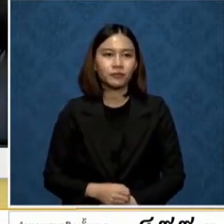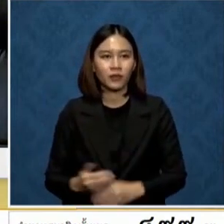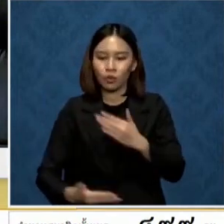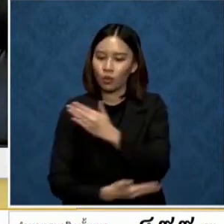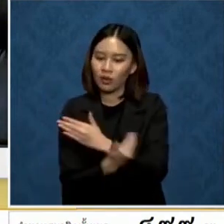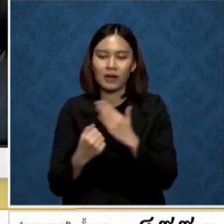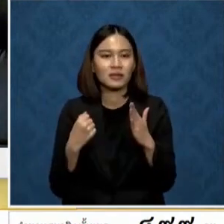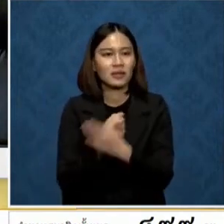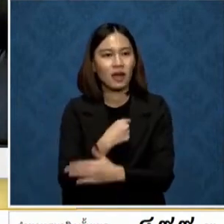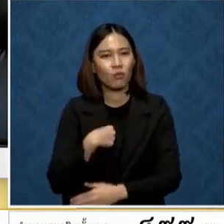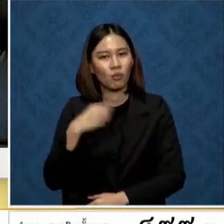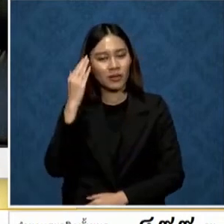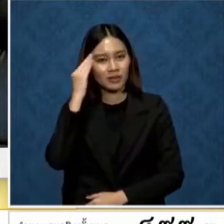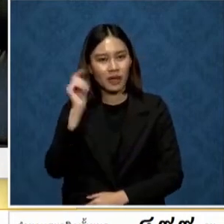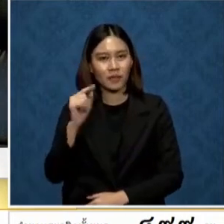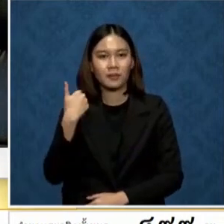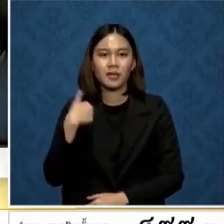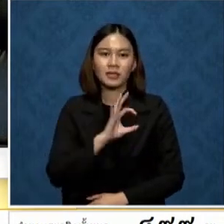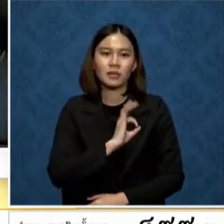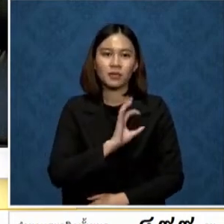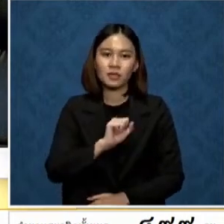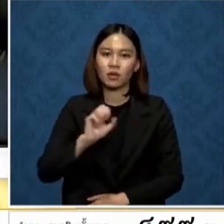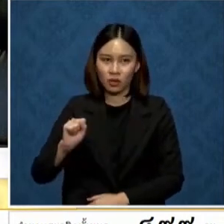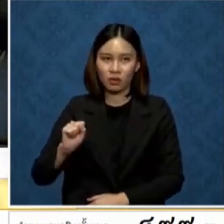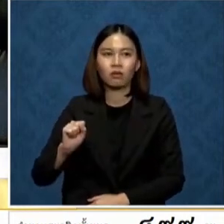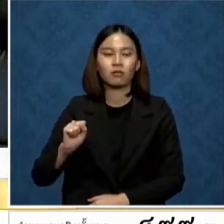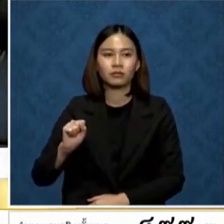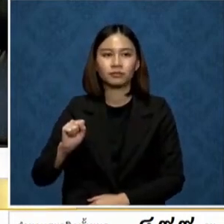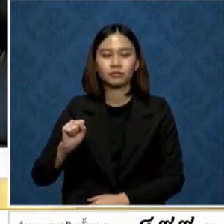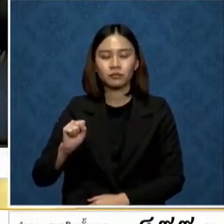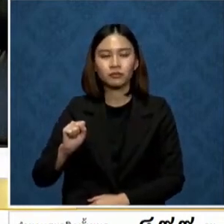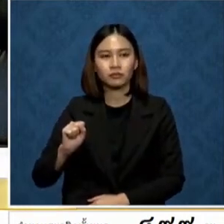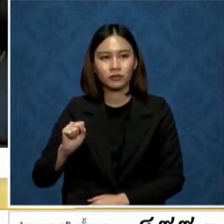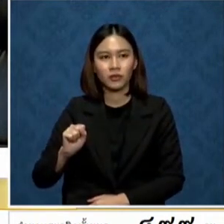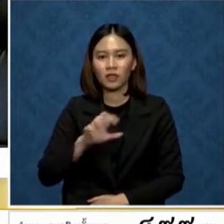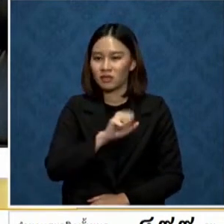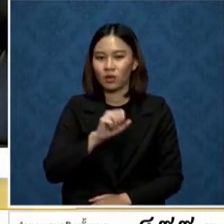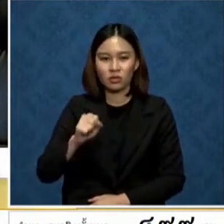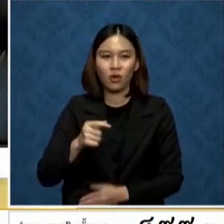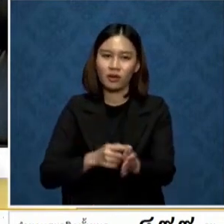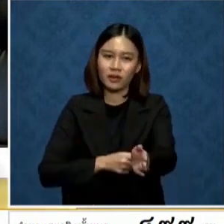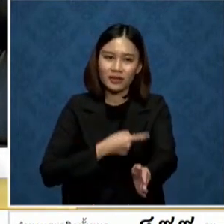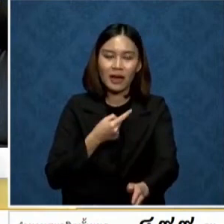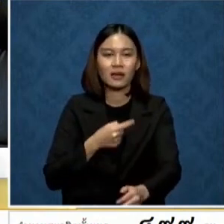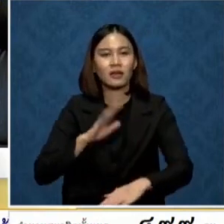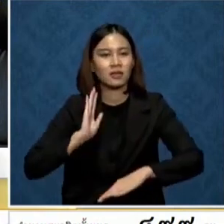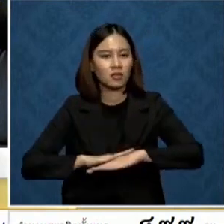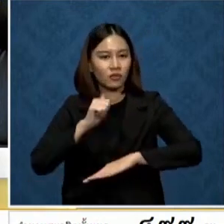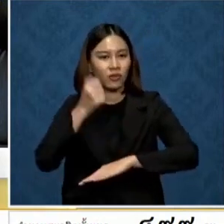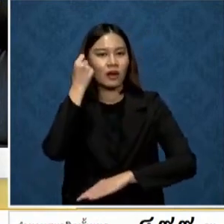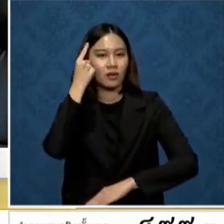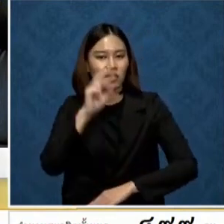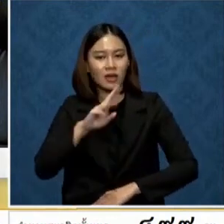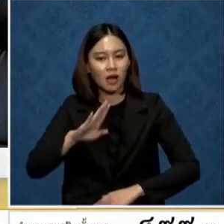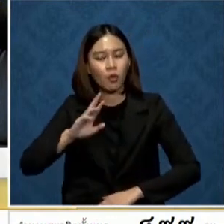โอกาสมากๆยิ่งผมได้รับทราบมาว่ามีสมาชิกสภาผู้แทนราษฎรซึ่งเป็นสสหลายสมัยครับมีความเชี่ยวชาญและเข้าใจระบบ